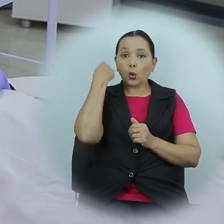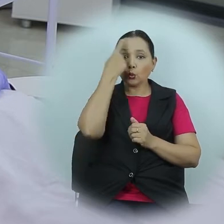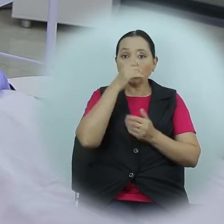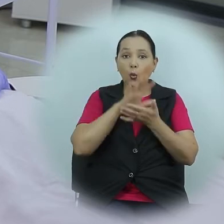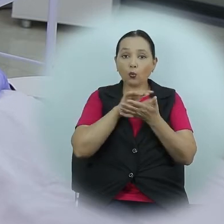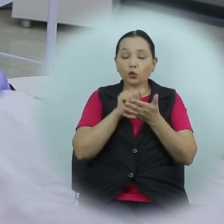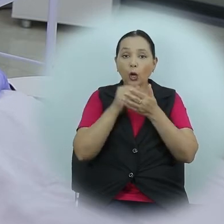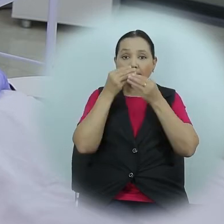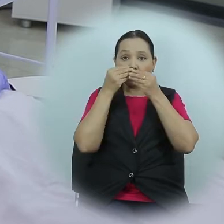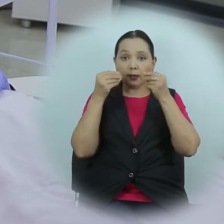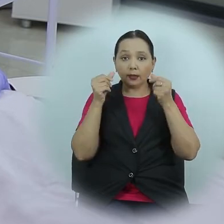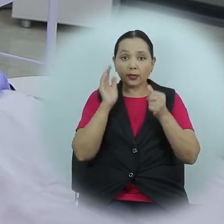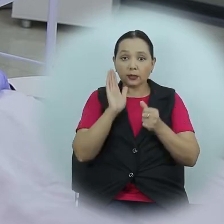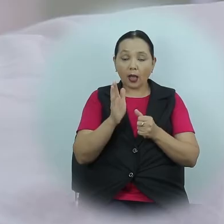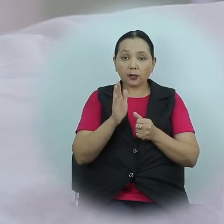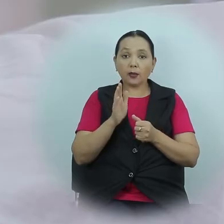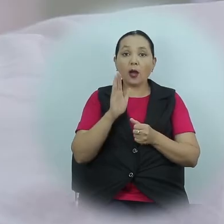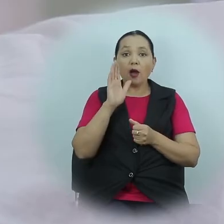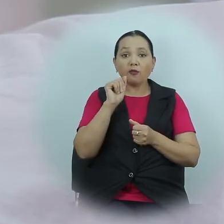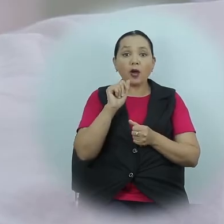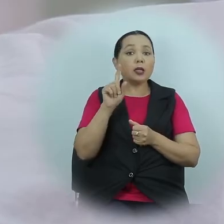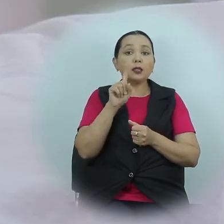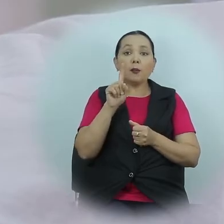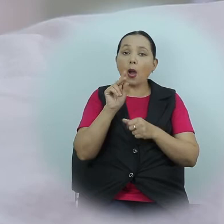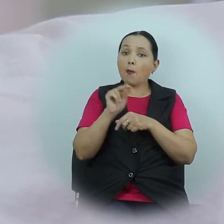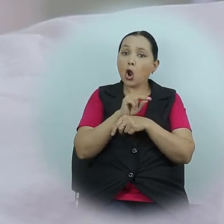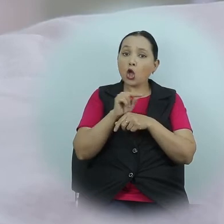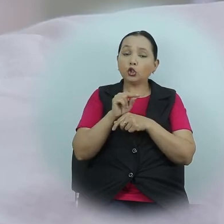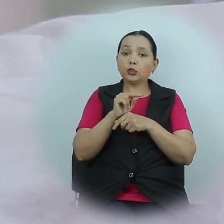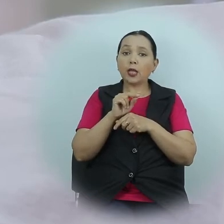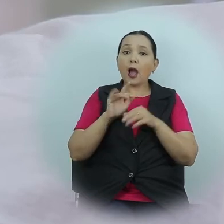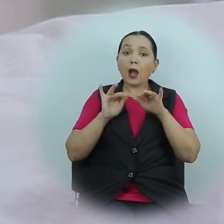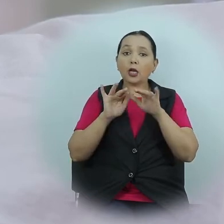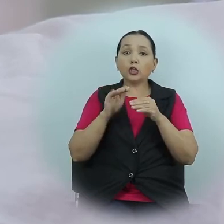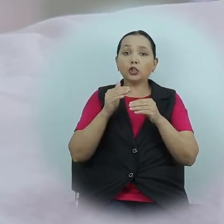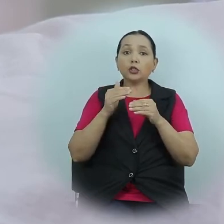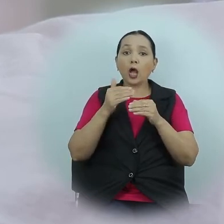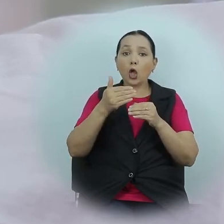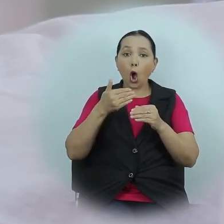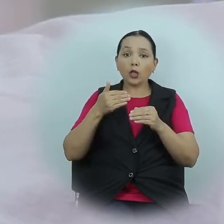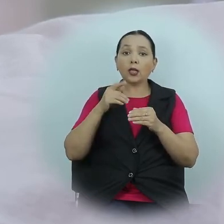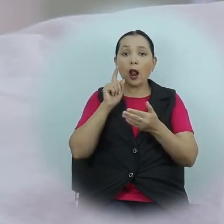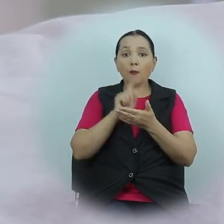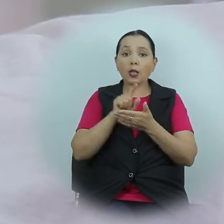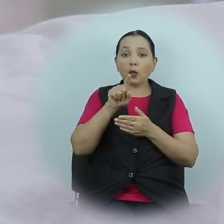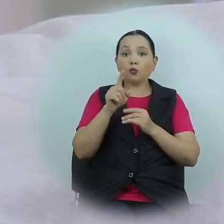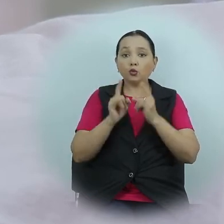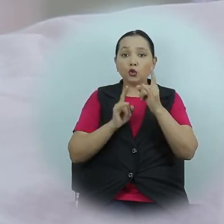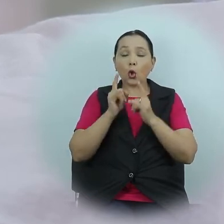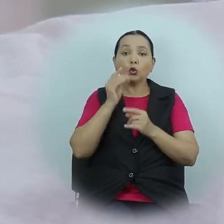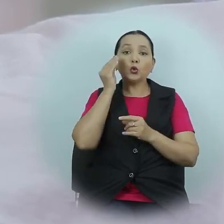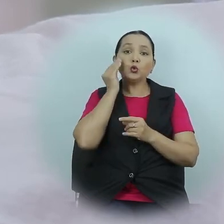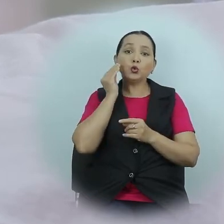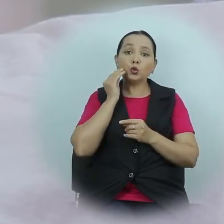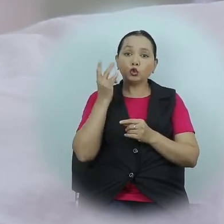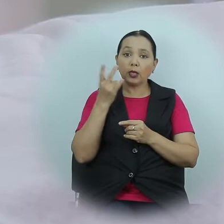husnbuzarlarni ketkizadi va nimaiki muolaja qilishdan oldin albatta bu sovunni surish